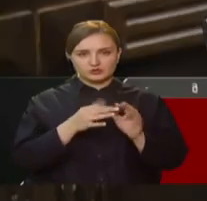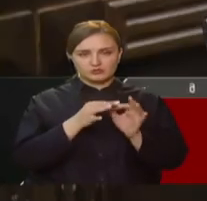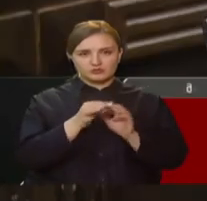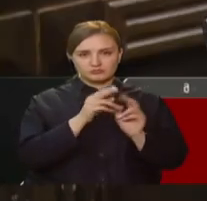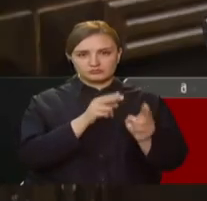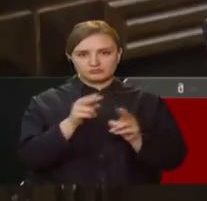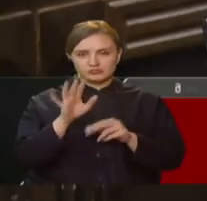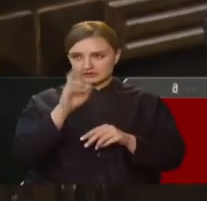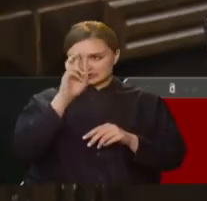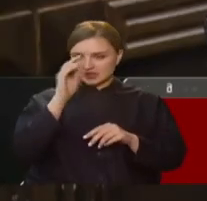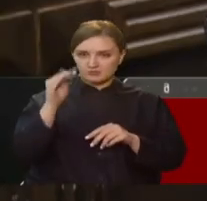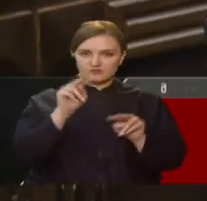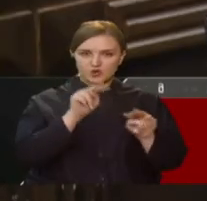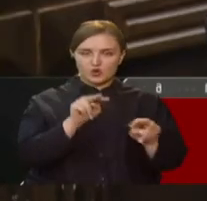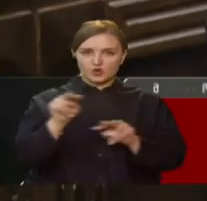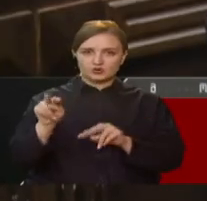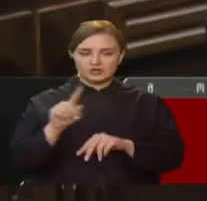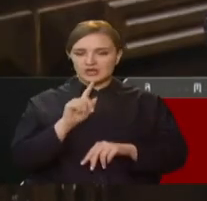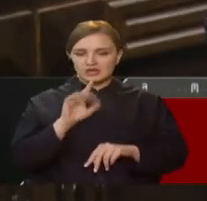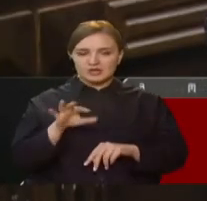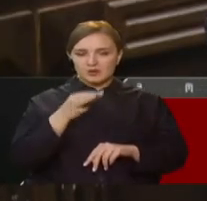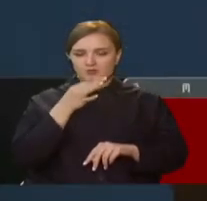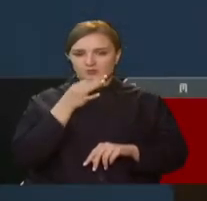կահակոնտրոլեպ սախամցիպոս խոյալը ուծղաբաս արեղոլեպա պավորիդի